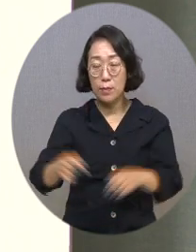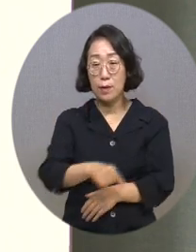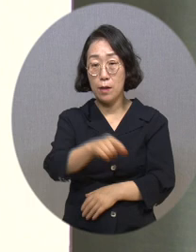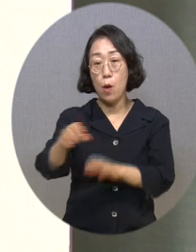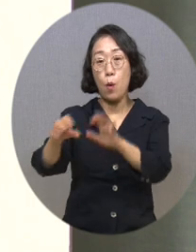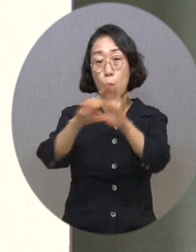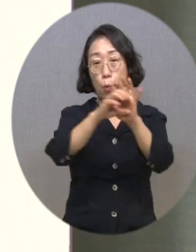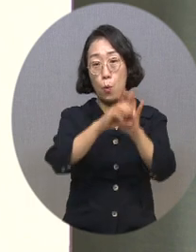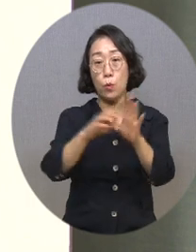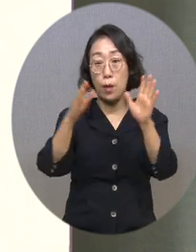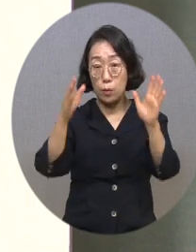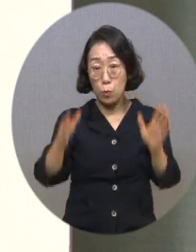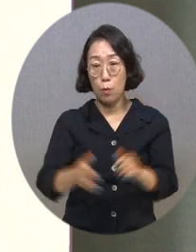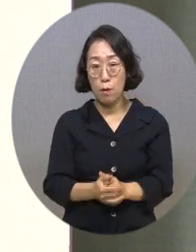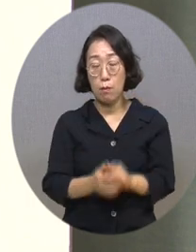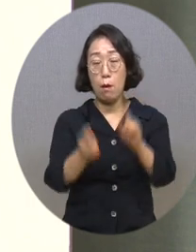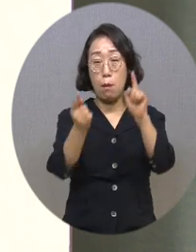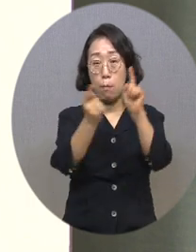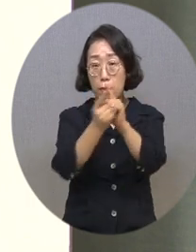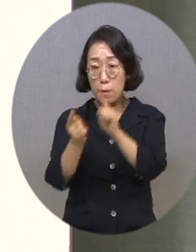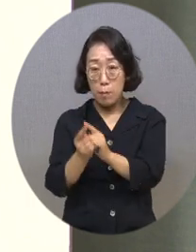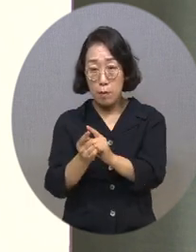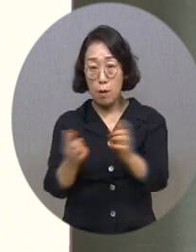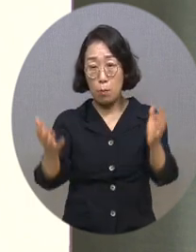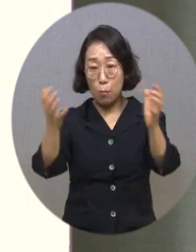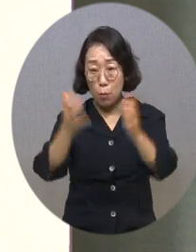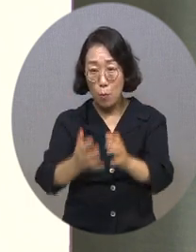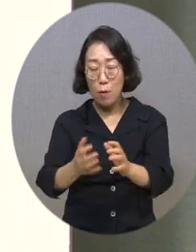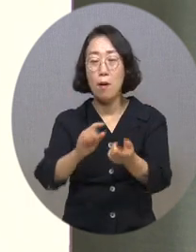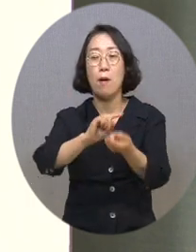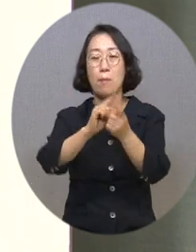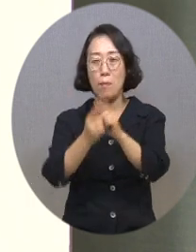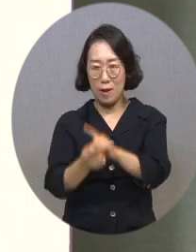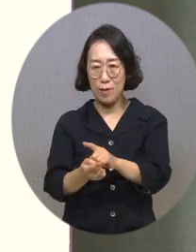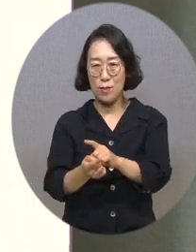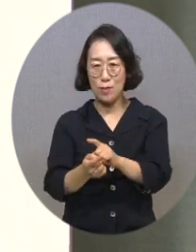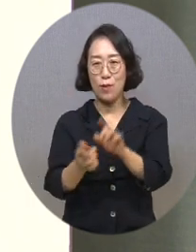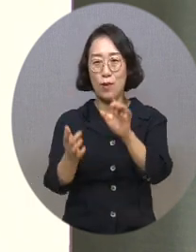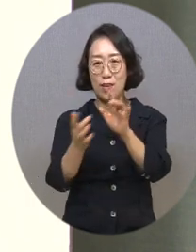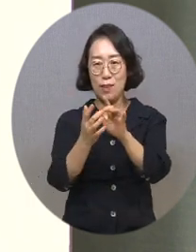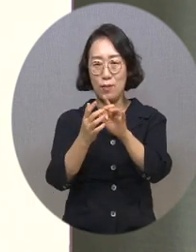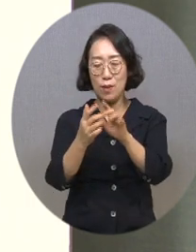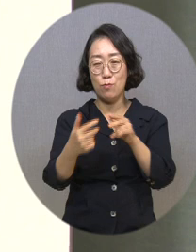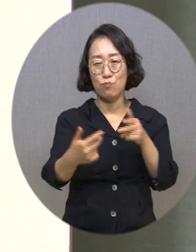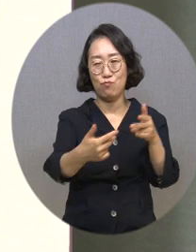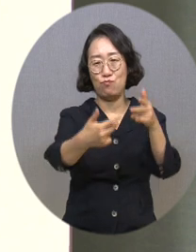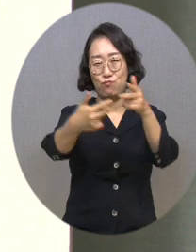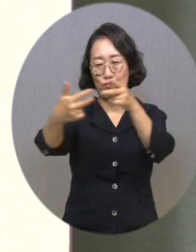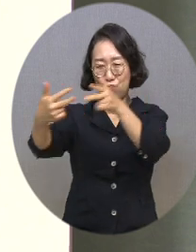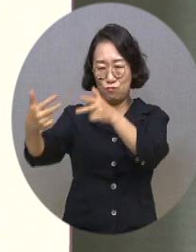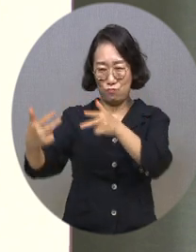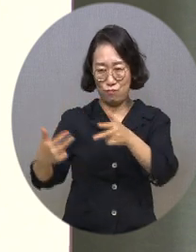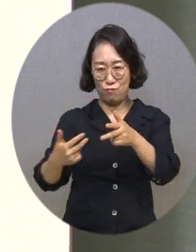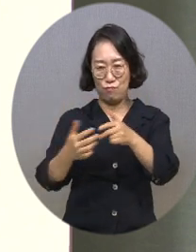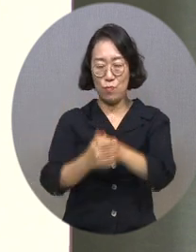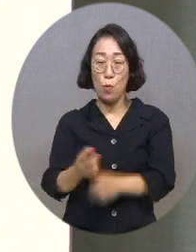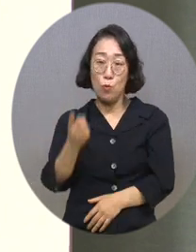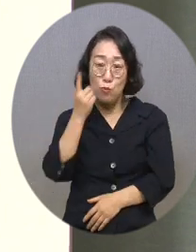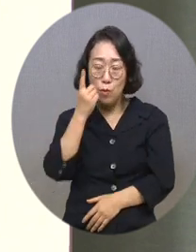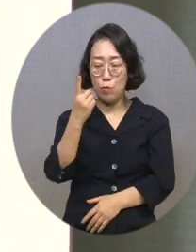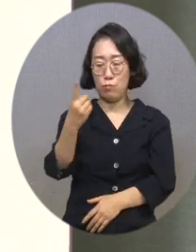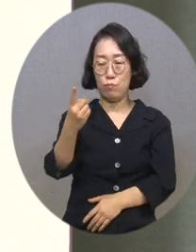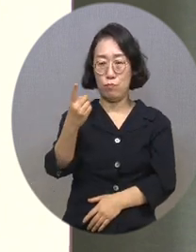코로나 시대에 만날 수가 없잖아요. 그러니까 컴퓨터를 통해서 또는 이 모바일을